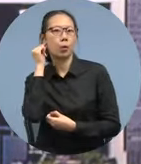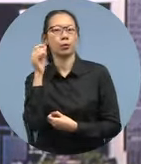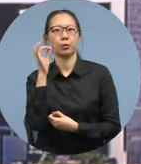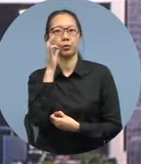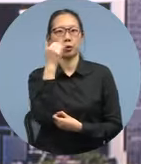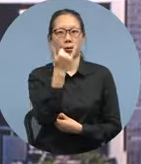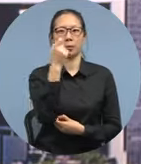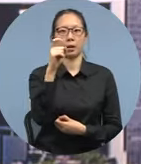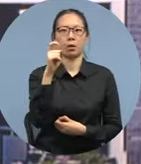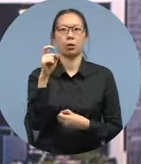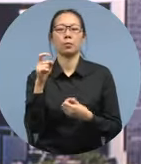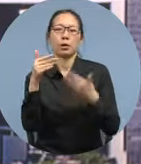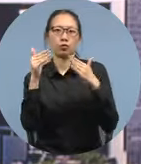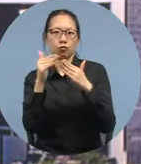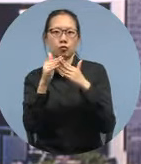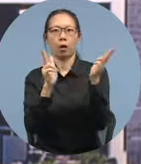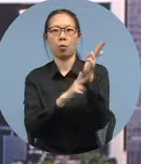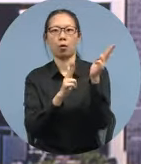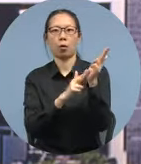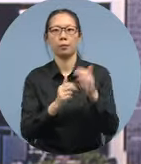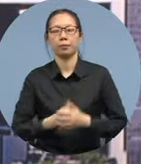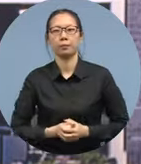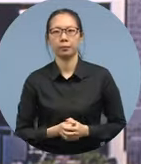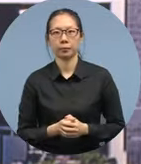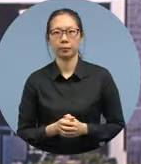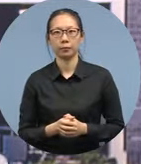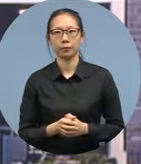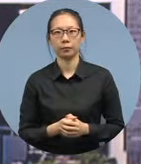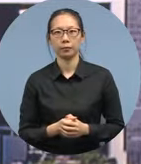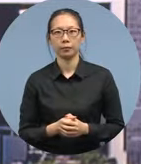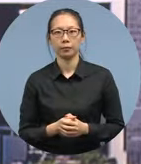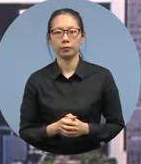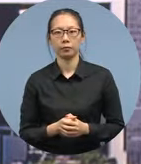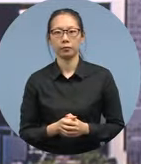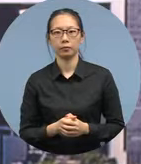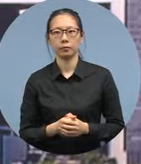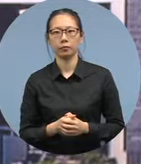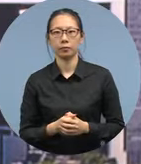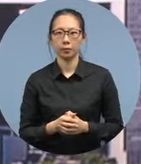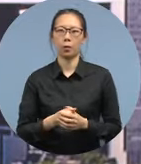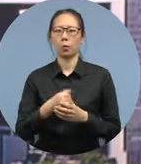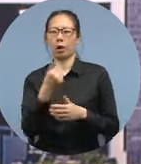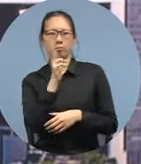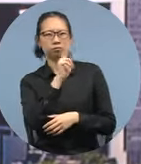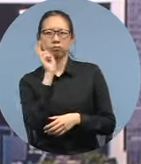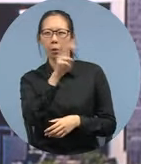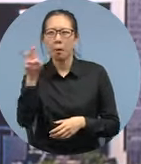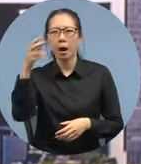士69歲，咁佢住喺旺角海運閣嘅，咁又係啦，就係揾唔到一個好明顯